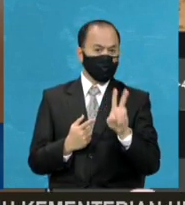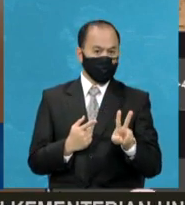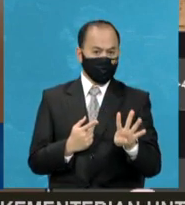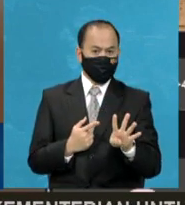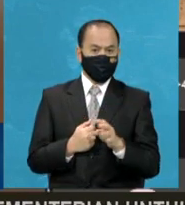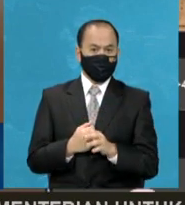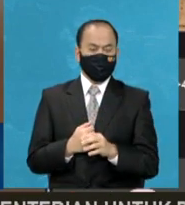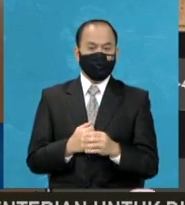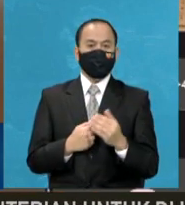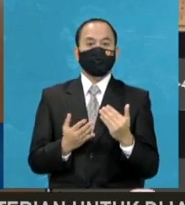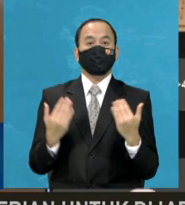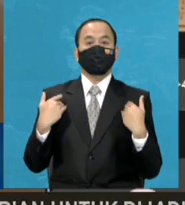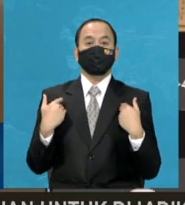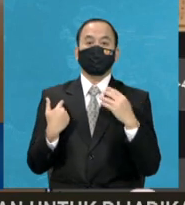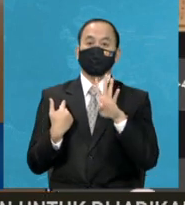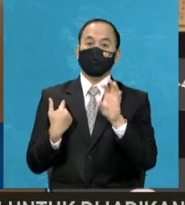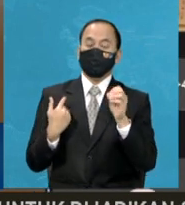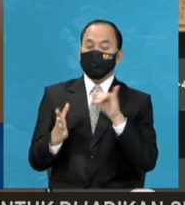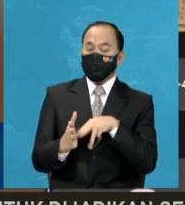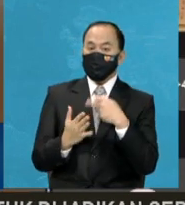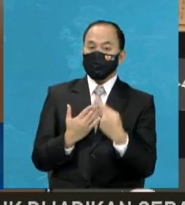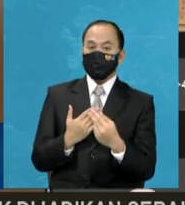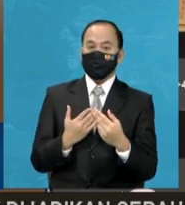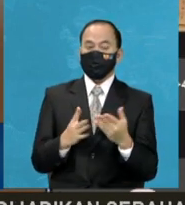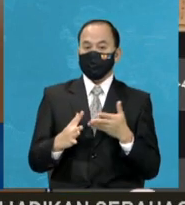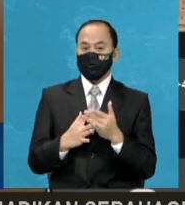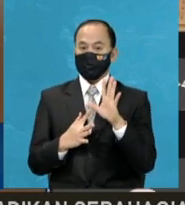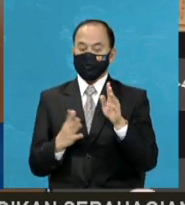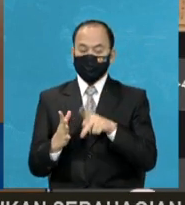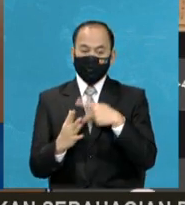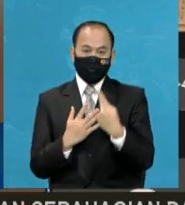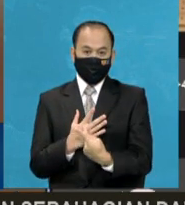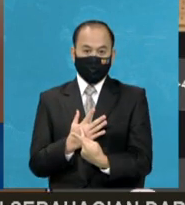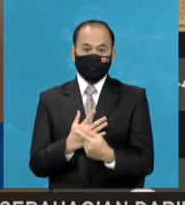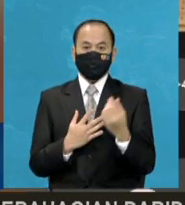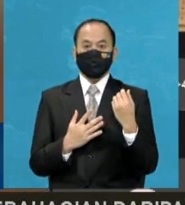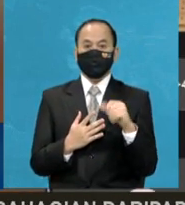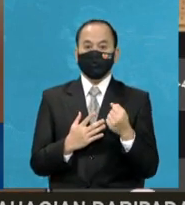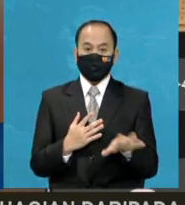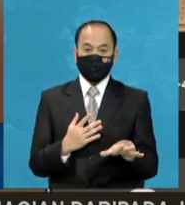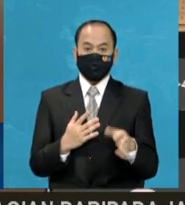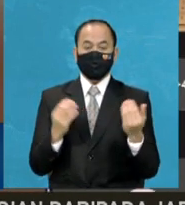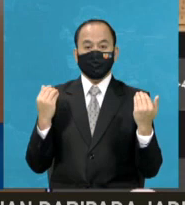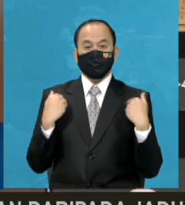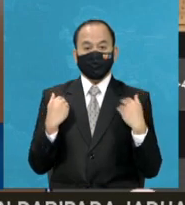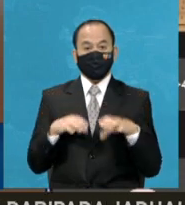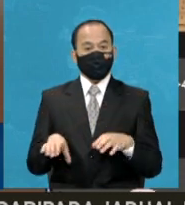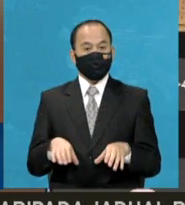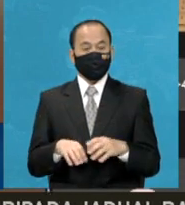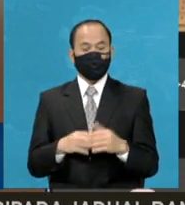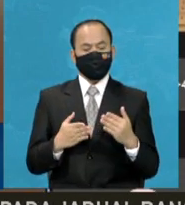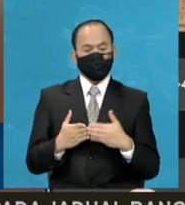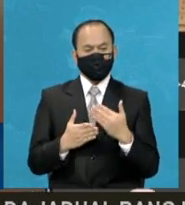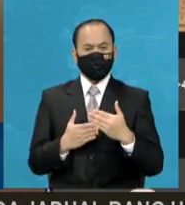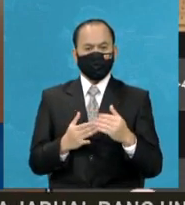sebanyak 40 Project melalui lima program utama telah dicapai dan dilaksanakan kita akan meneruskan usaha